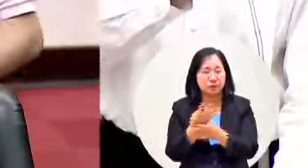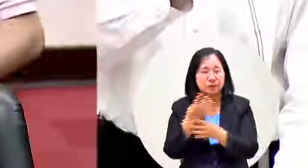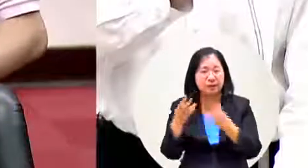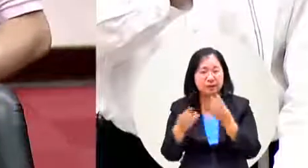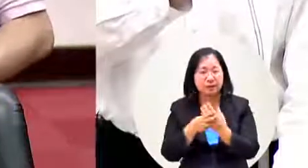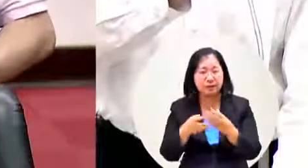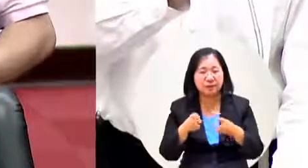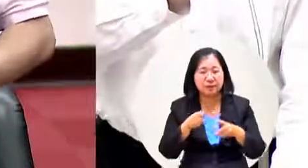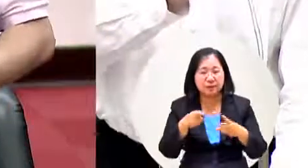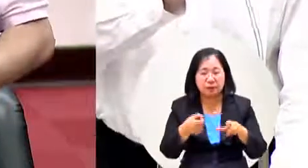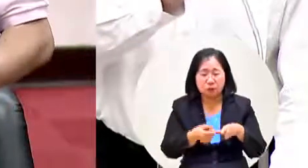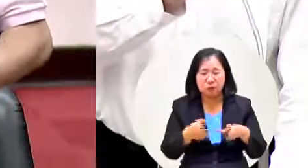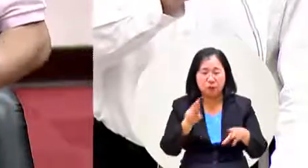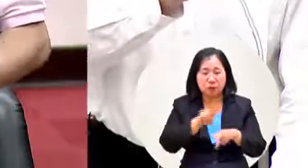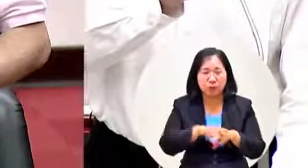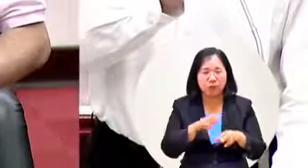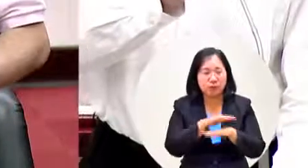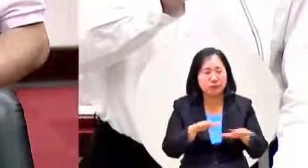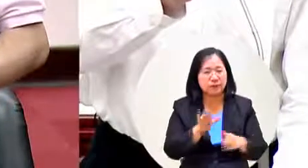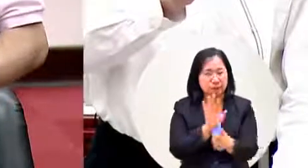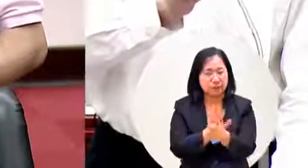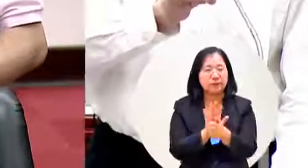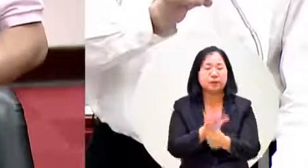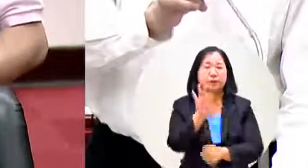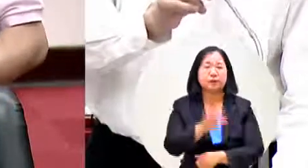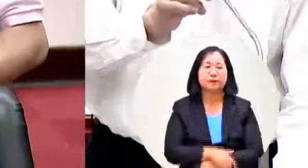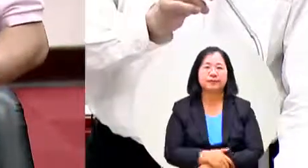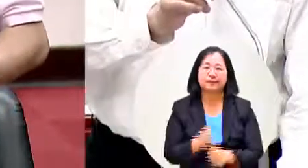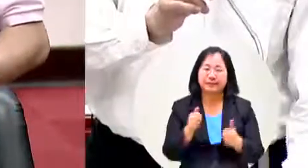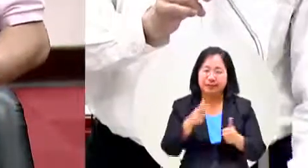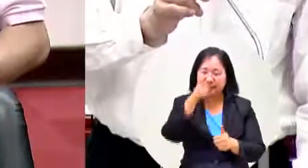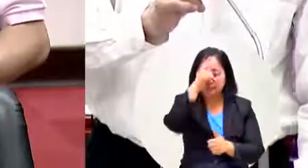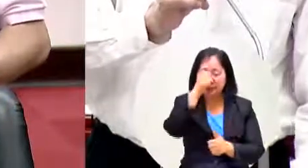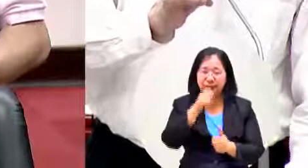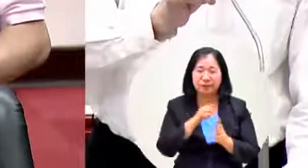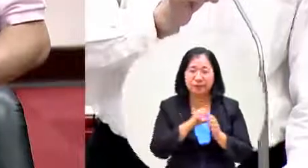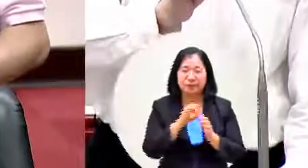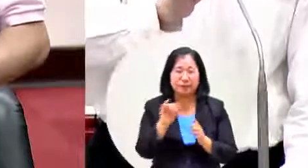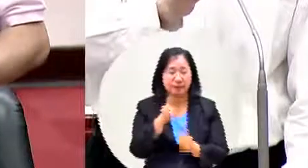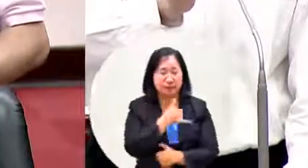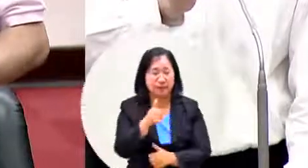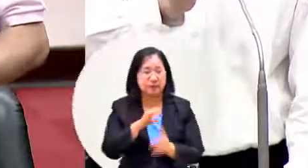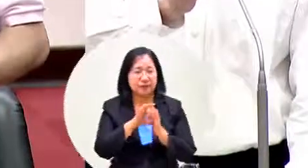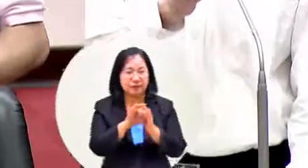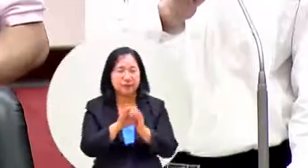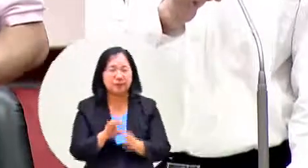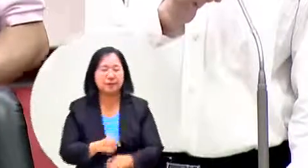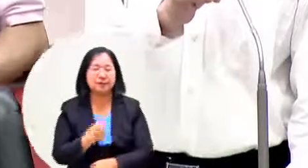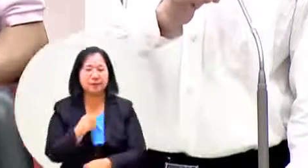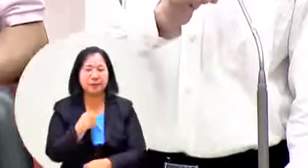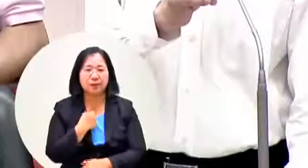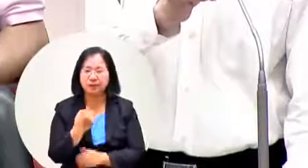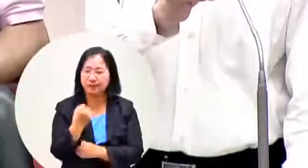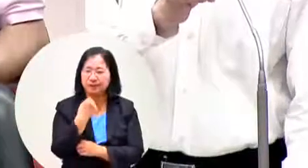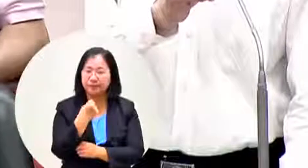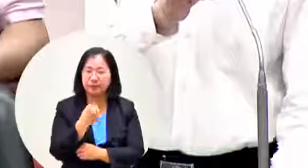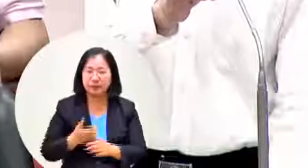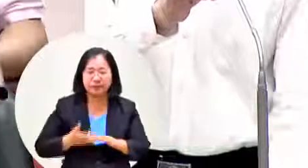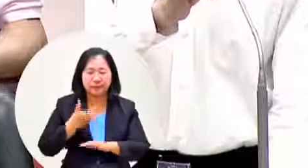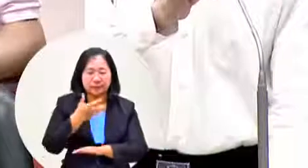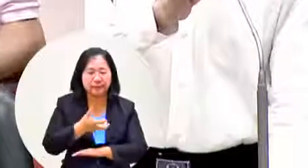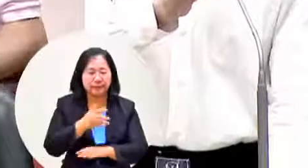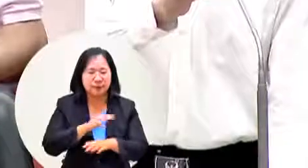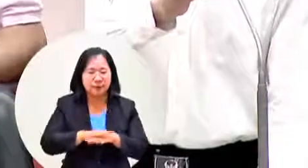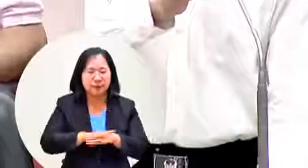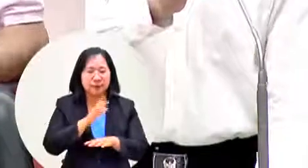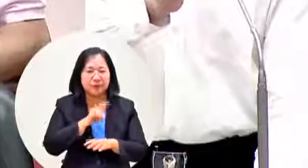这个厂商很多。那如果能够设置一个消防据点的话，那对当附近整个工业区